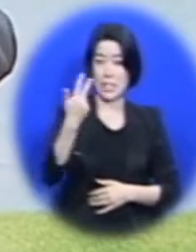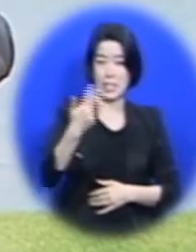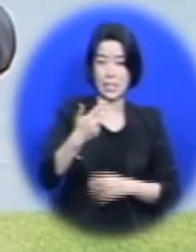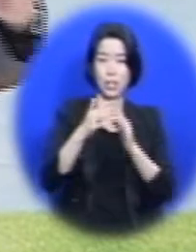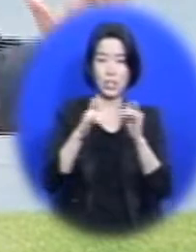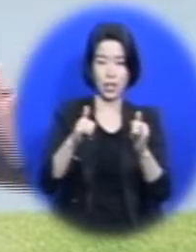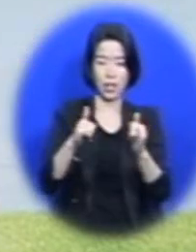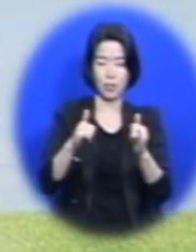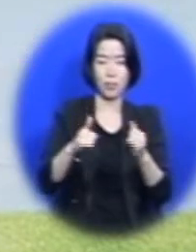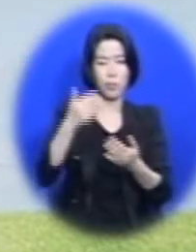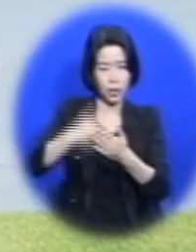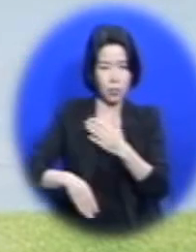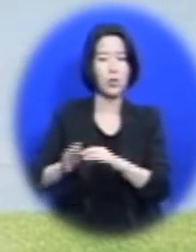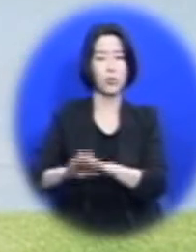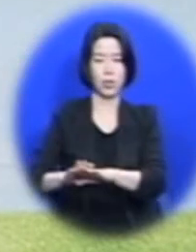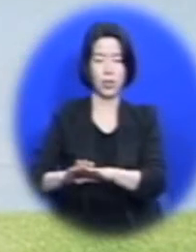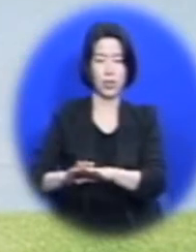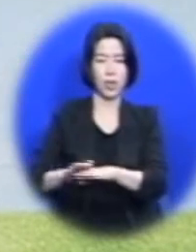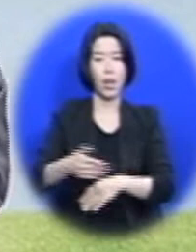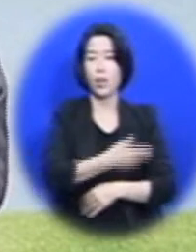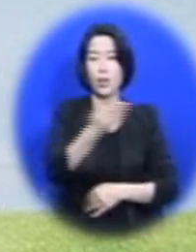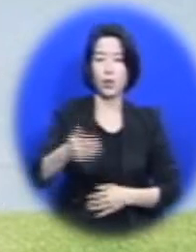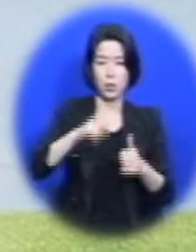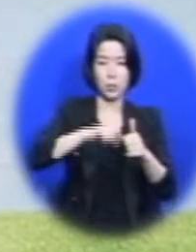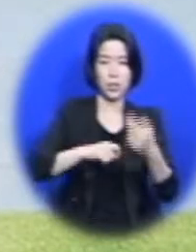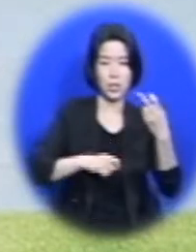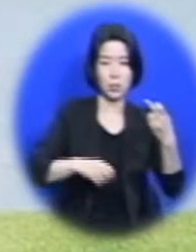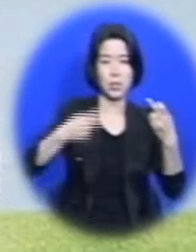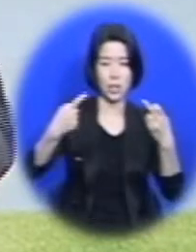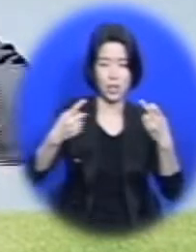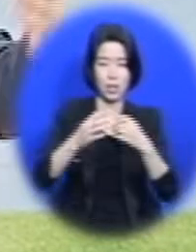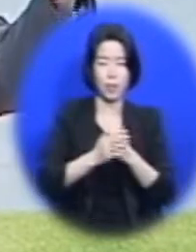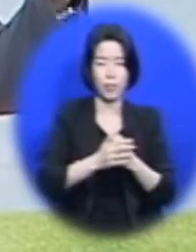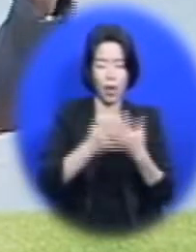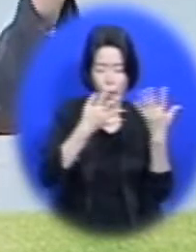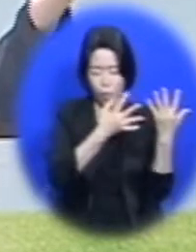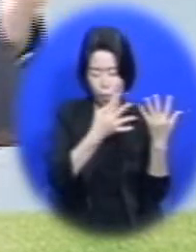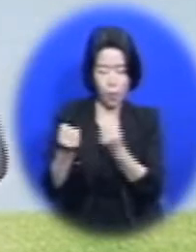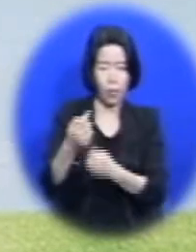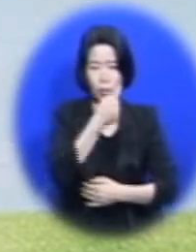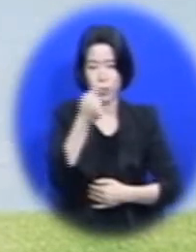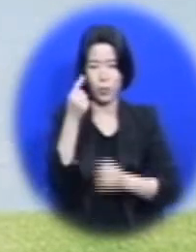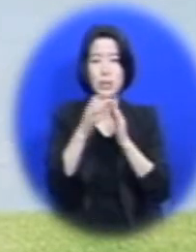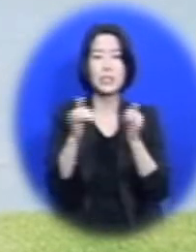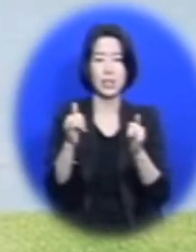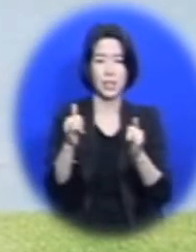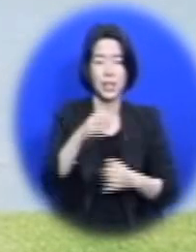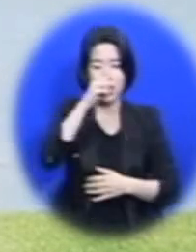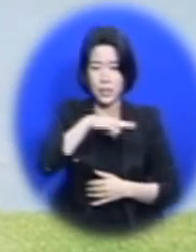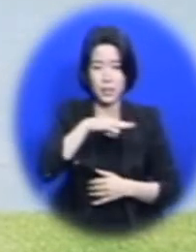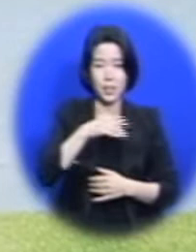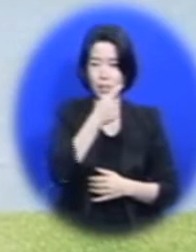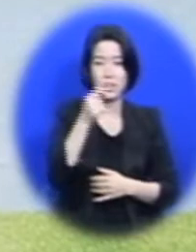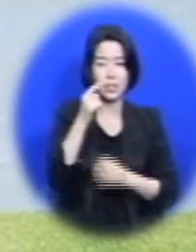하나님이 남겨놓으셨다는 거예요. 여러분, 히브리서 12장 1절에 보면은 허다히 많은 증인이라고 그랬어요. 그냥